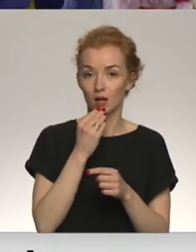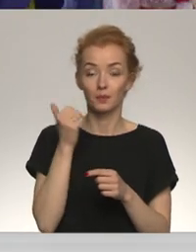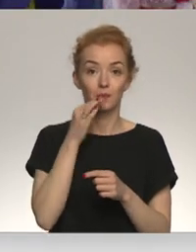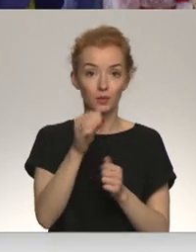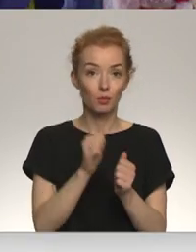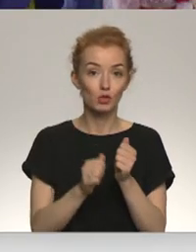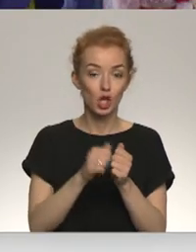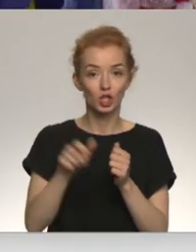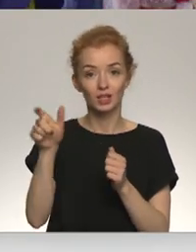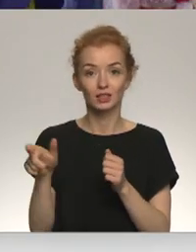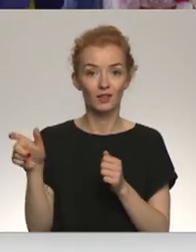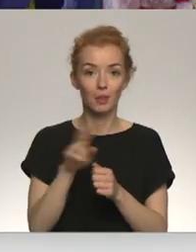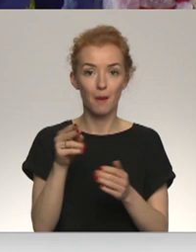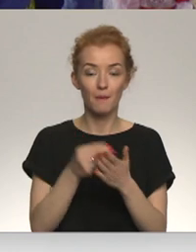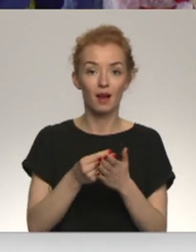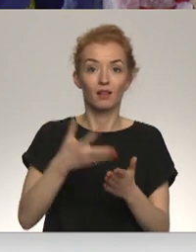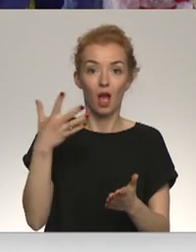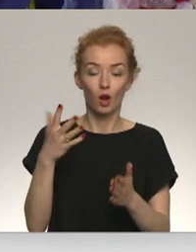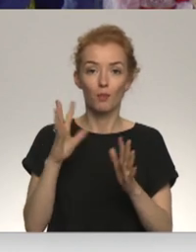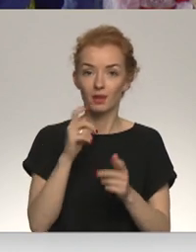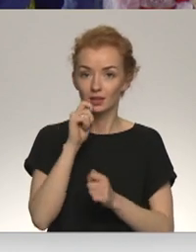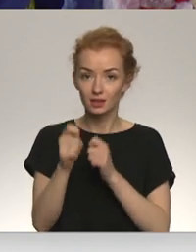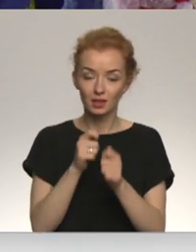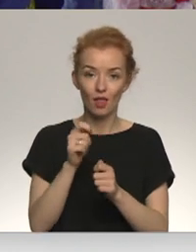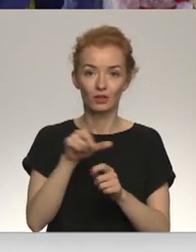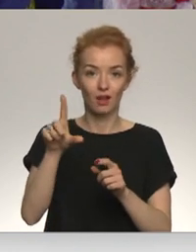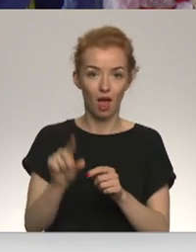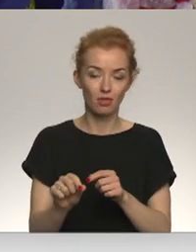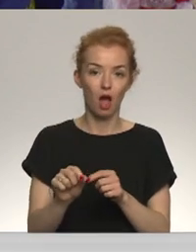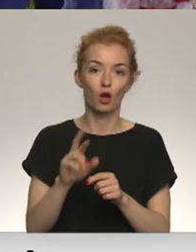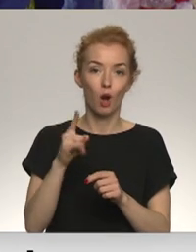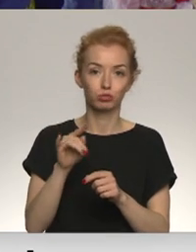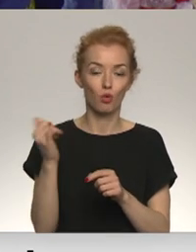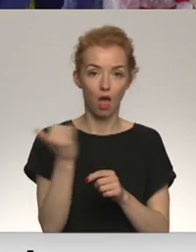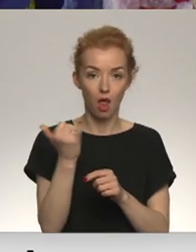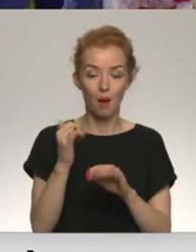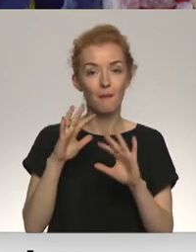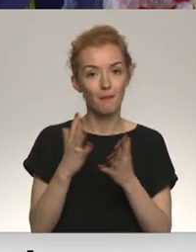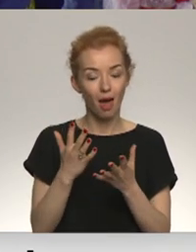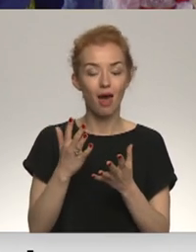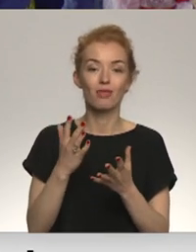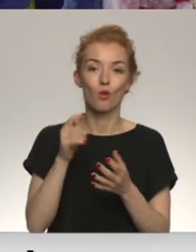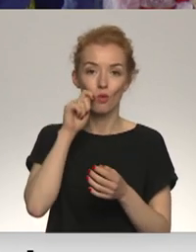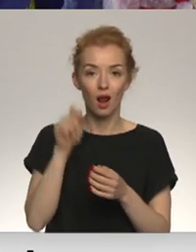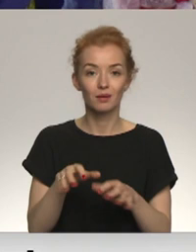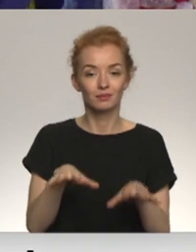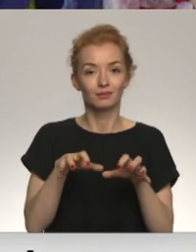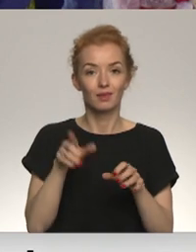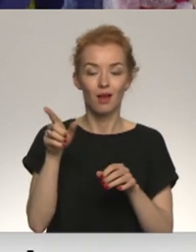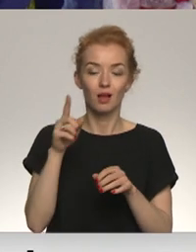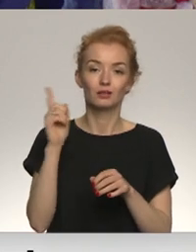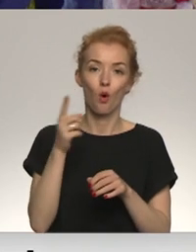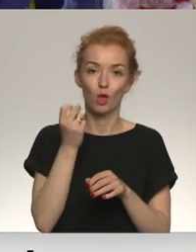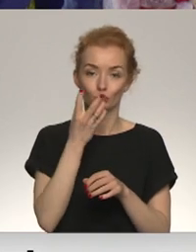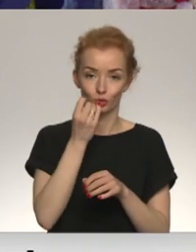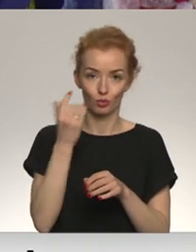varbūt nenopērt to pašu dārgāko preci, bet noziedo varbūt lētāko rapšu eļu, bet ukraiņi ir iecienījuši saulespuķu eļu, un viņi tiešām cep tikai ar to, viņi